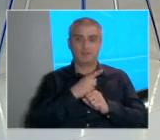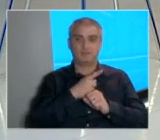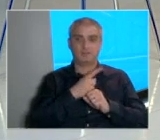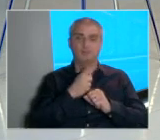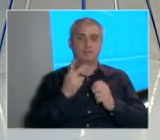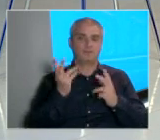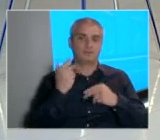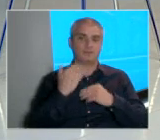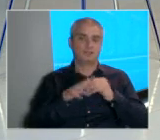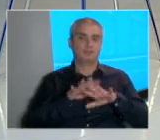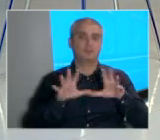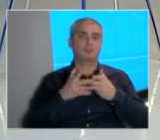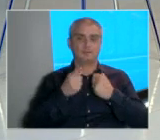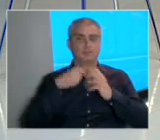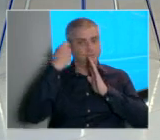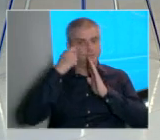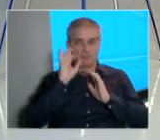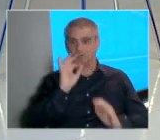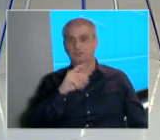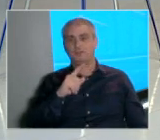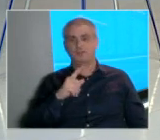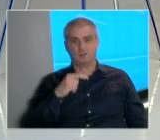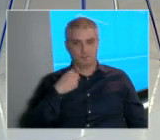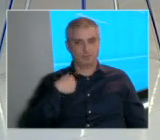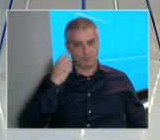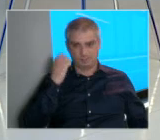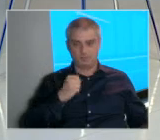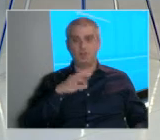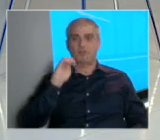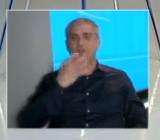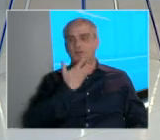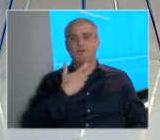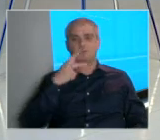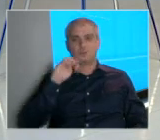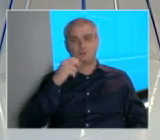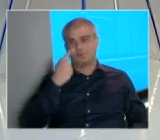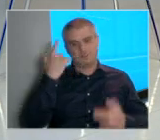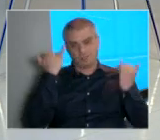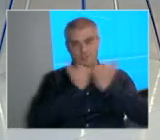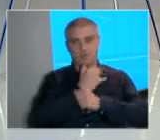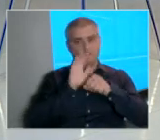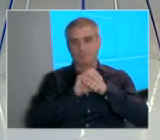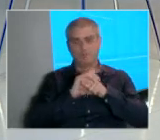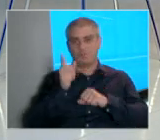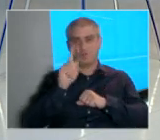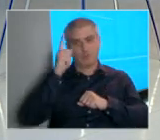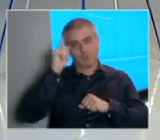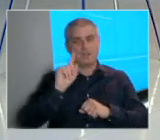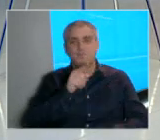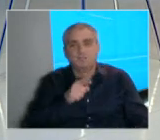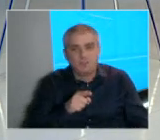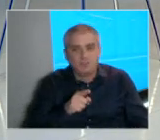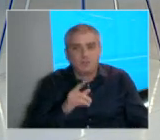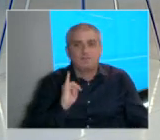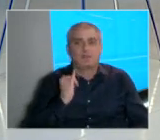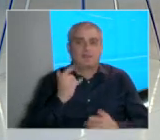ייקח פרות זה ברשות החברתיות, סרטון של... אני די בטוח שבו שגרפני עשה זה, זה היה טעות, מה שקרה, טעות זיהוי, לא, הוא לא יודע מי זאת, אבל